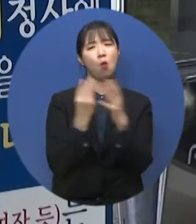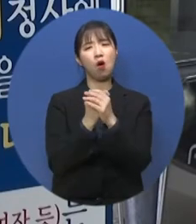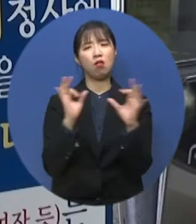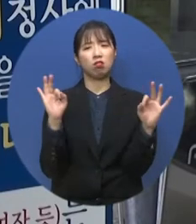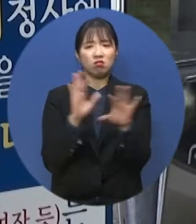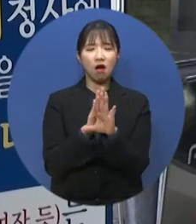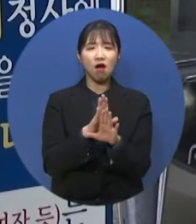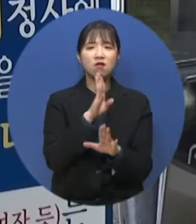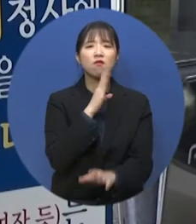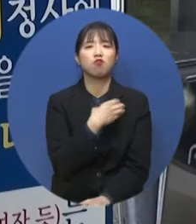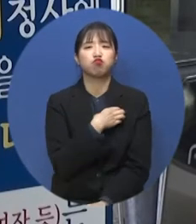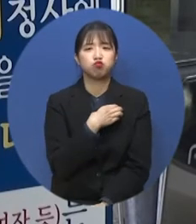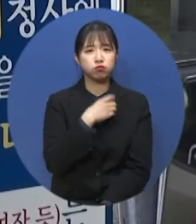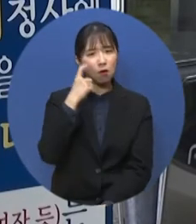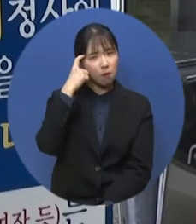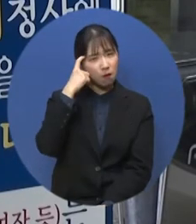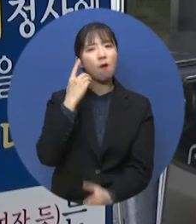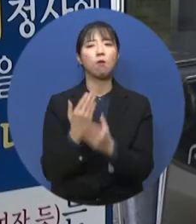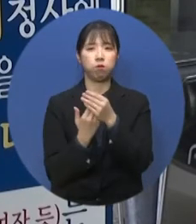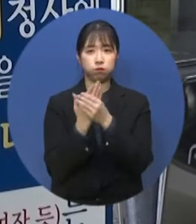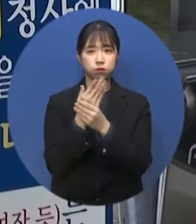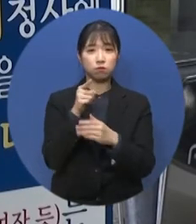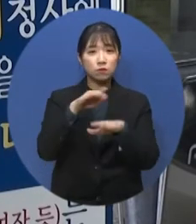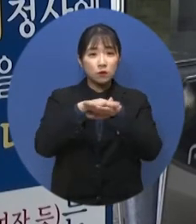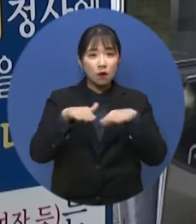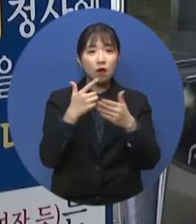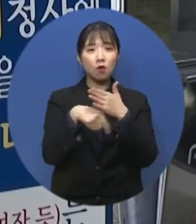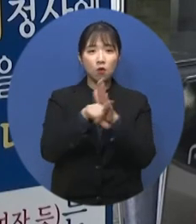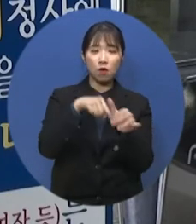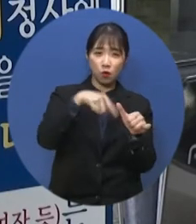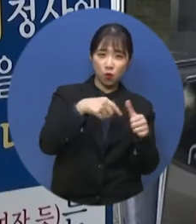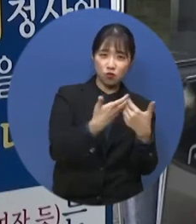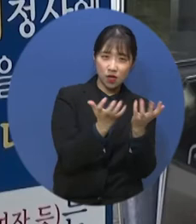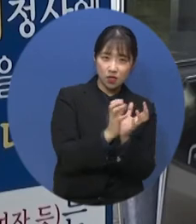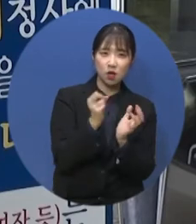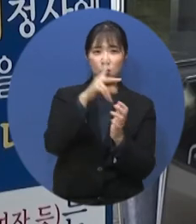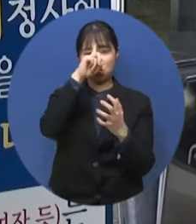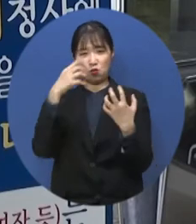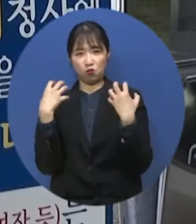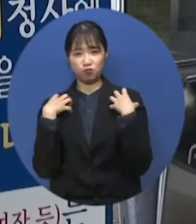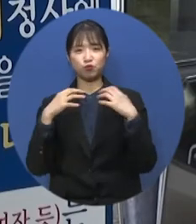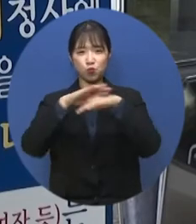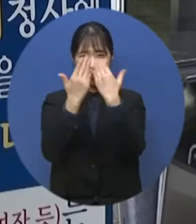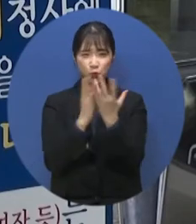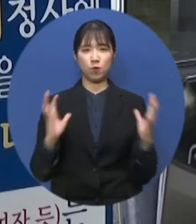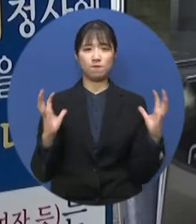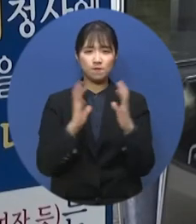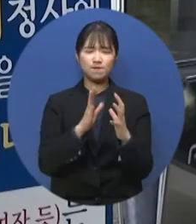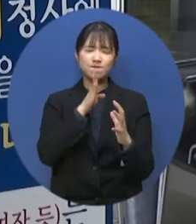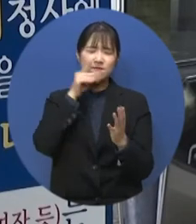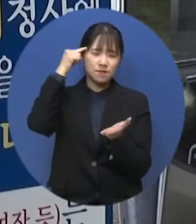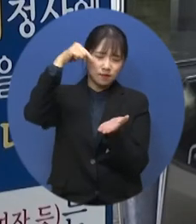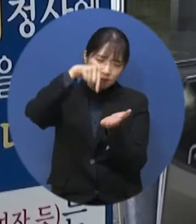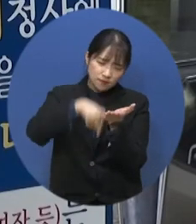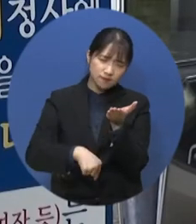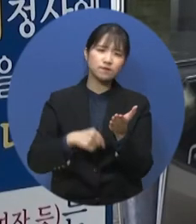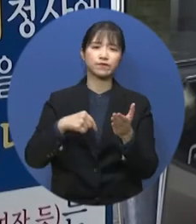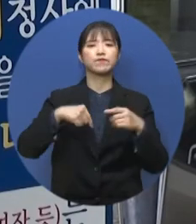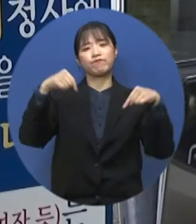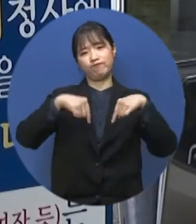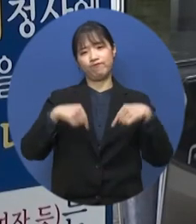계기가 됐습니다. 이를 해결하기 위해 지역 교육단체, 지자체 한 자리에 모여 심도 있는 논의를 해야 할